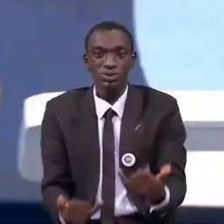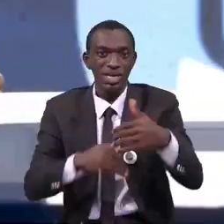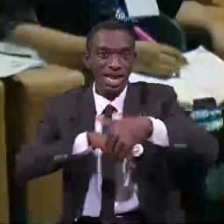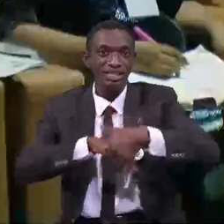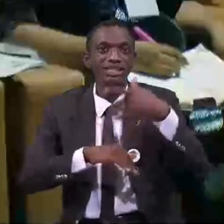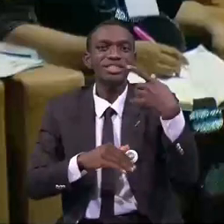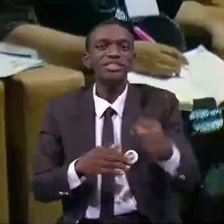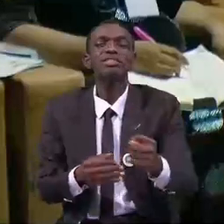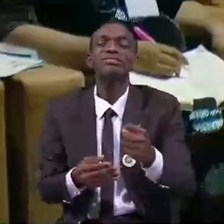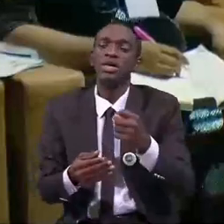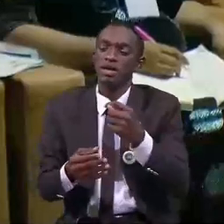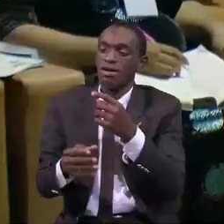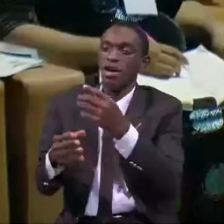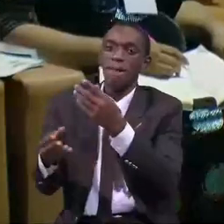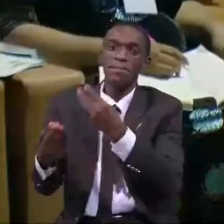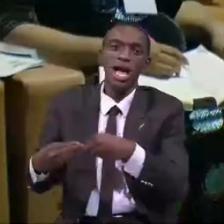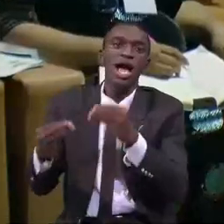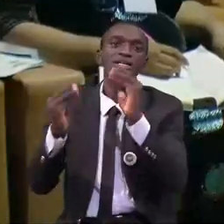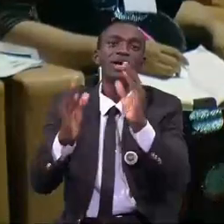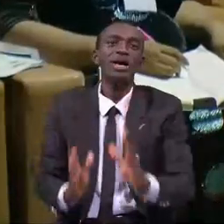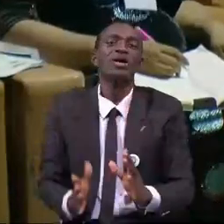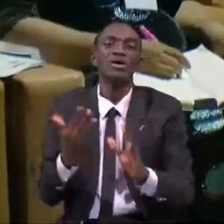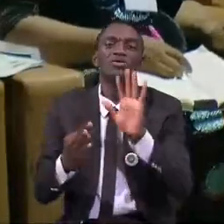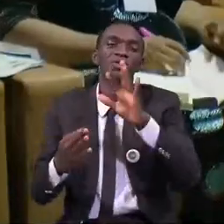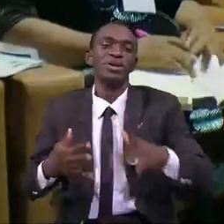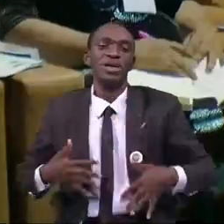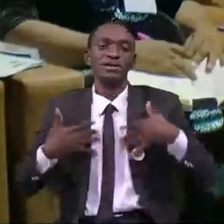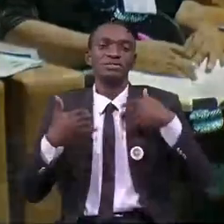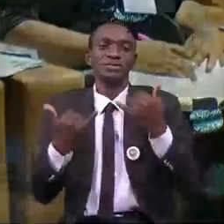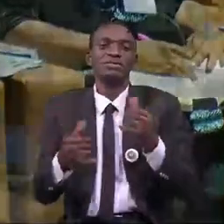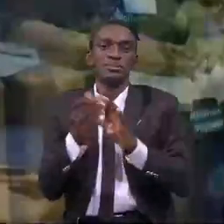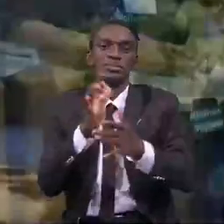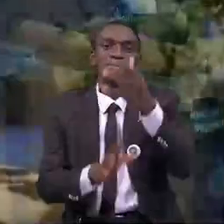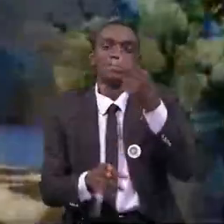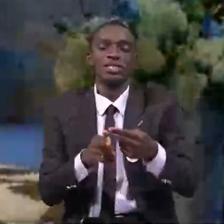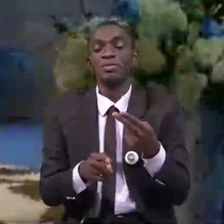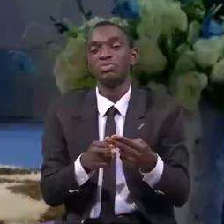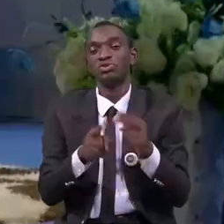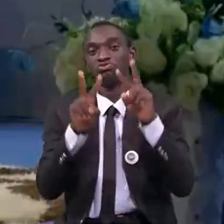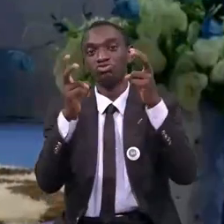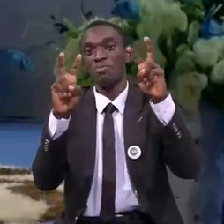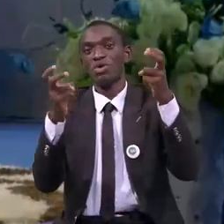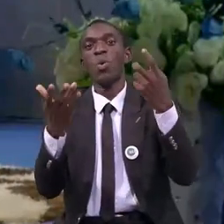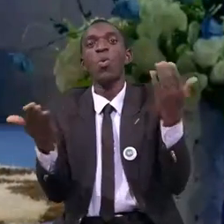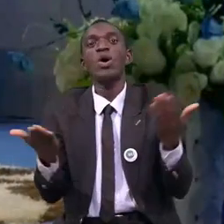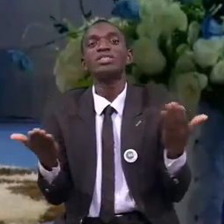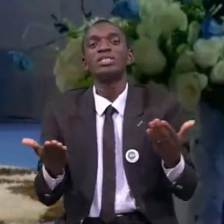le Seigneur vient ce soir vous présenter le gin de votre vie n allons voir le